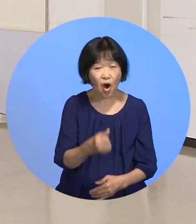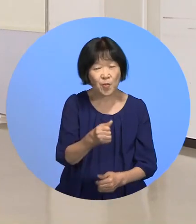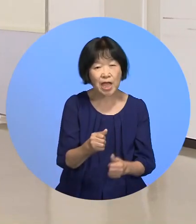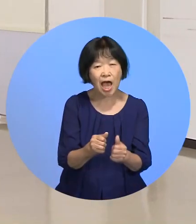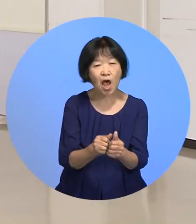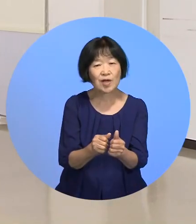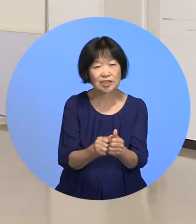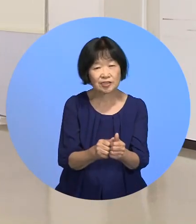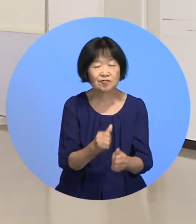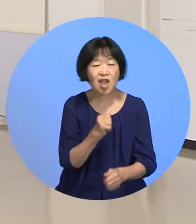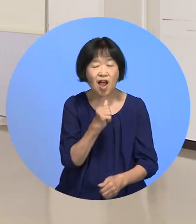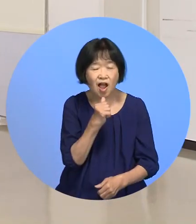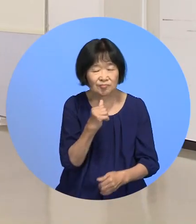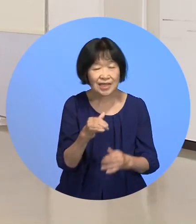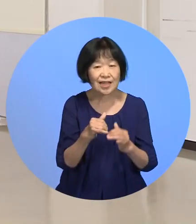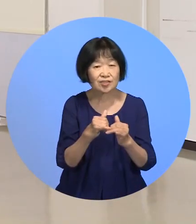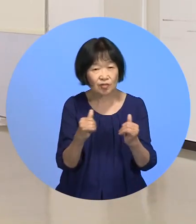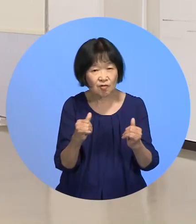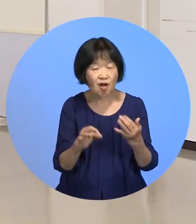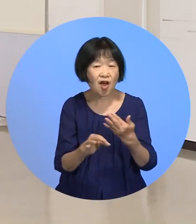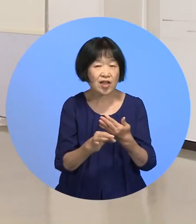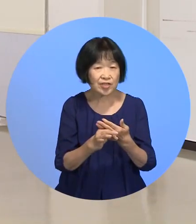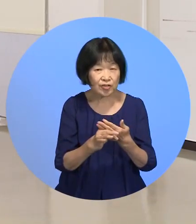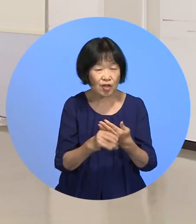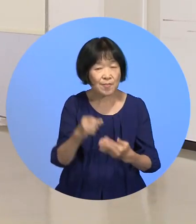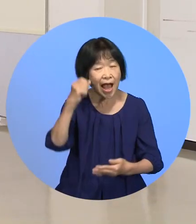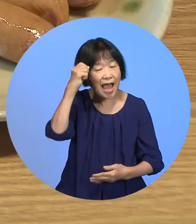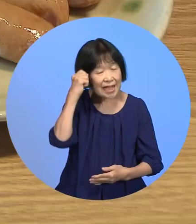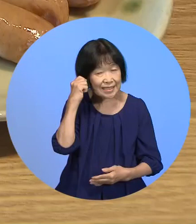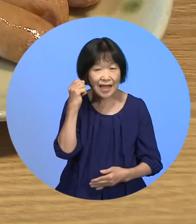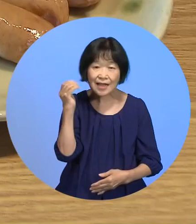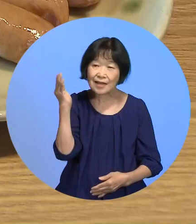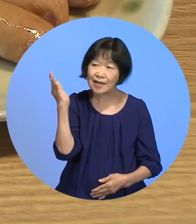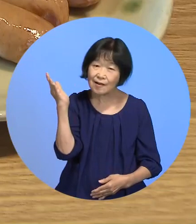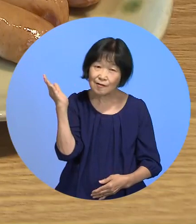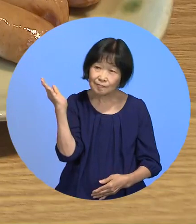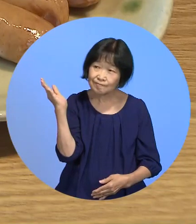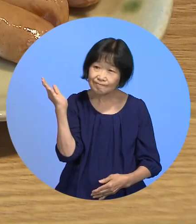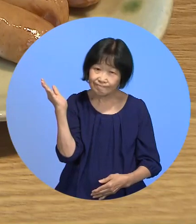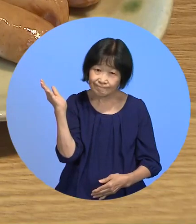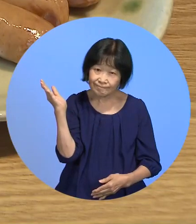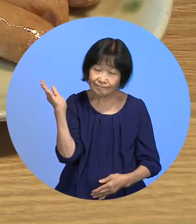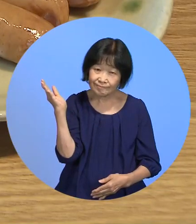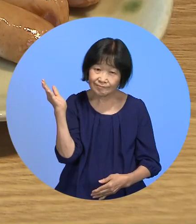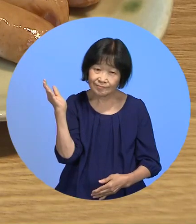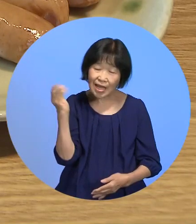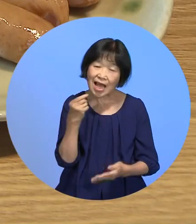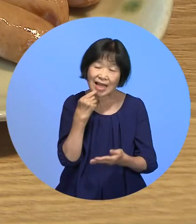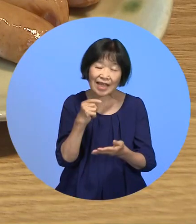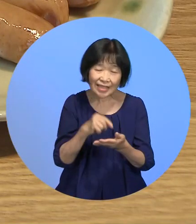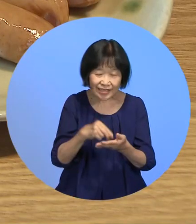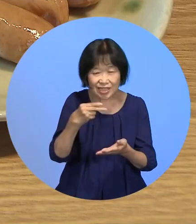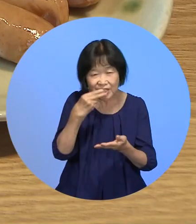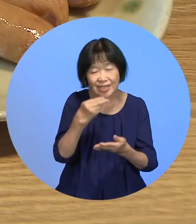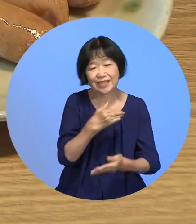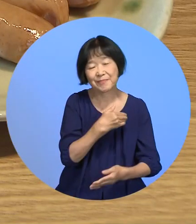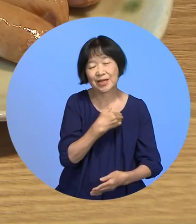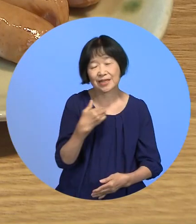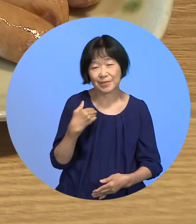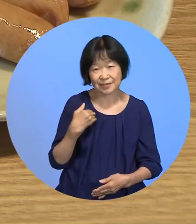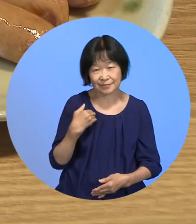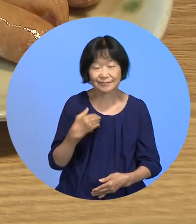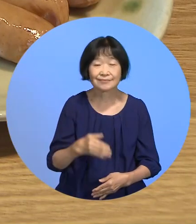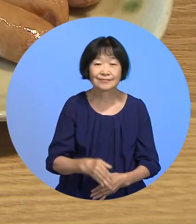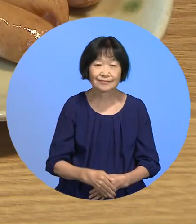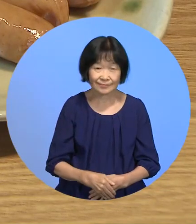主菜が少ない人は、例えば朝食なので納豆、卵、ウインナーなど手軽に摂れるもので工夫